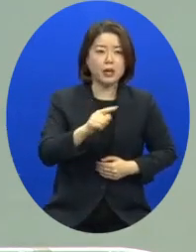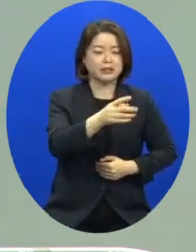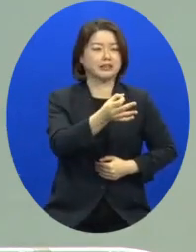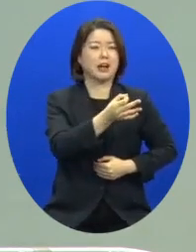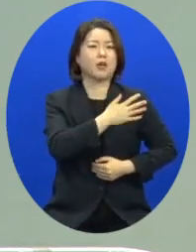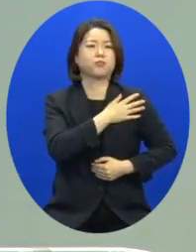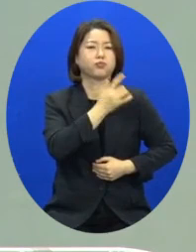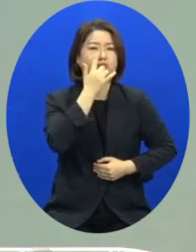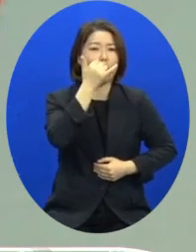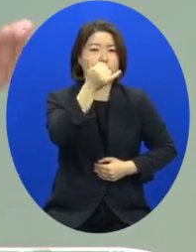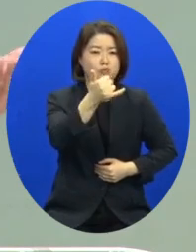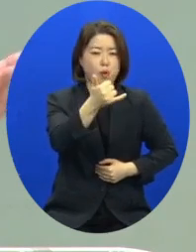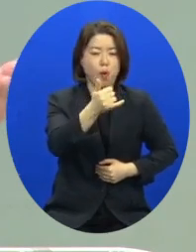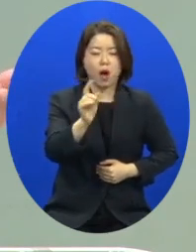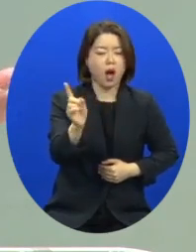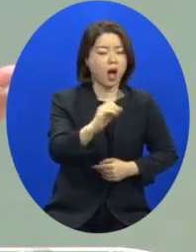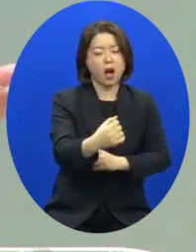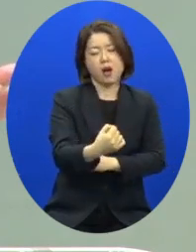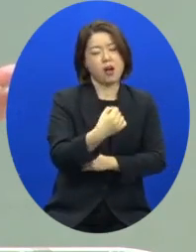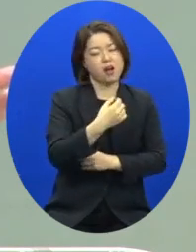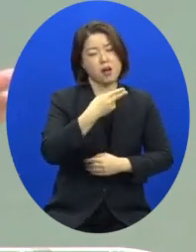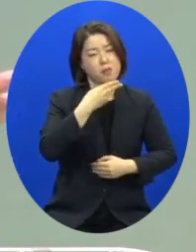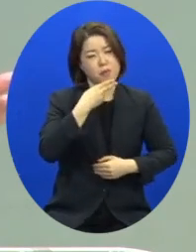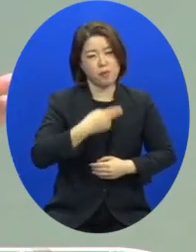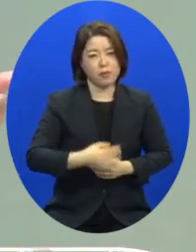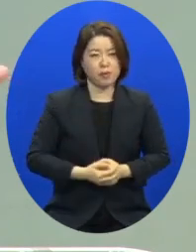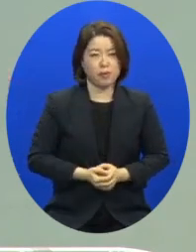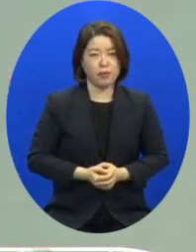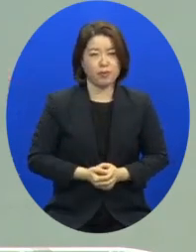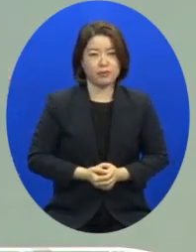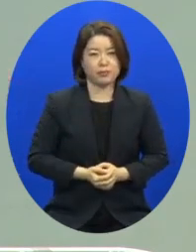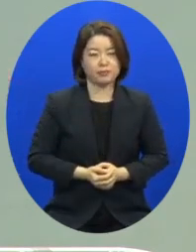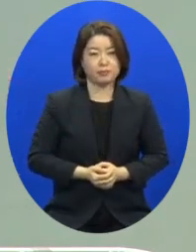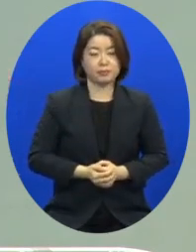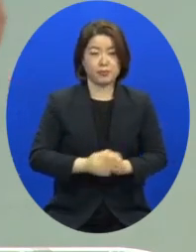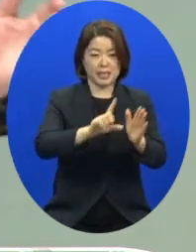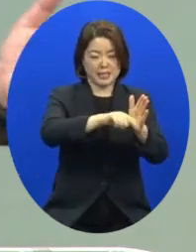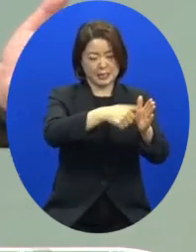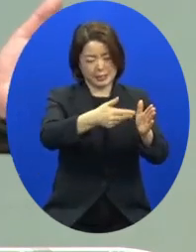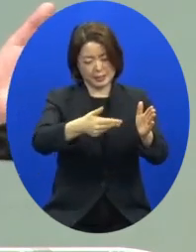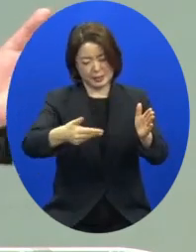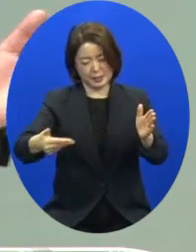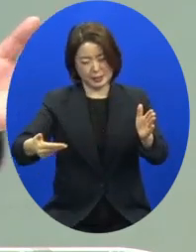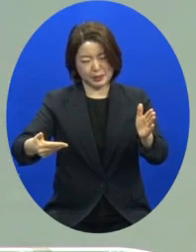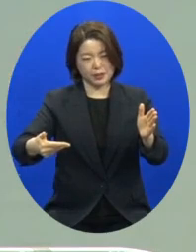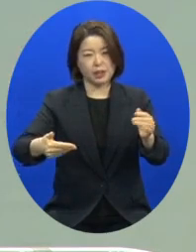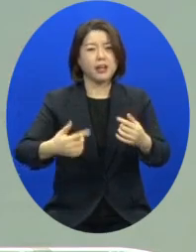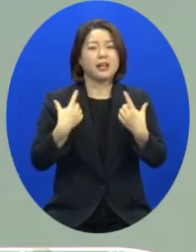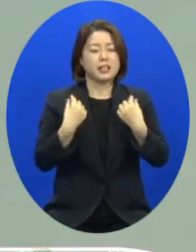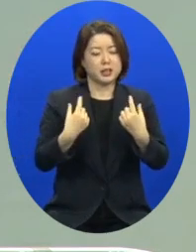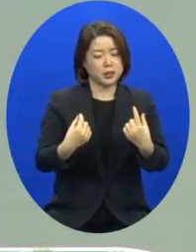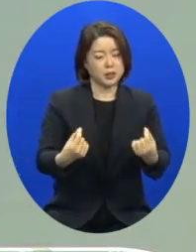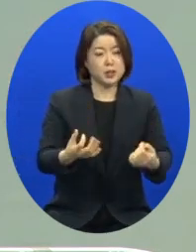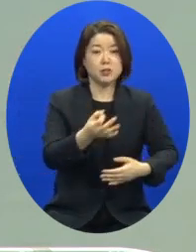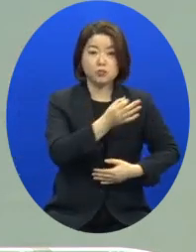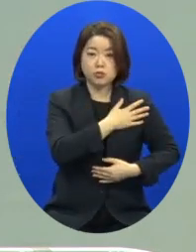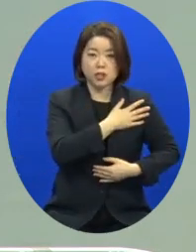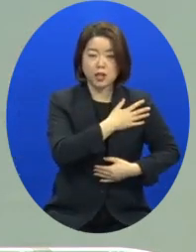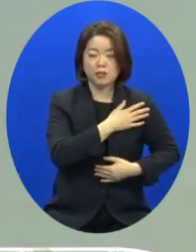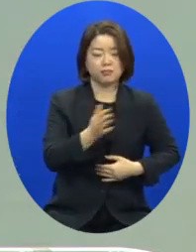부모가 아무 힘이 없다는 거예요. 세월이 지나도 여전히 부자인 사람은 없더라고요.